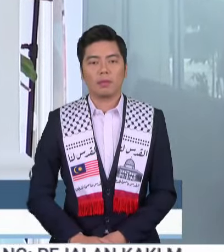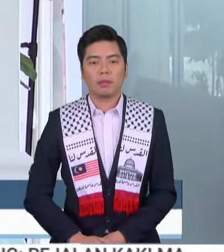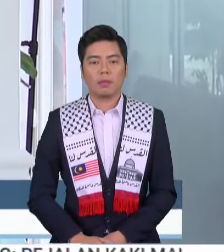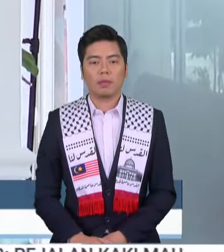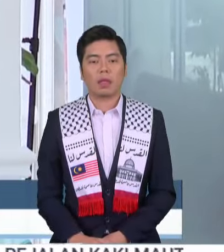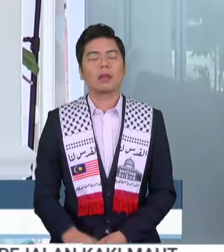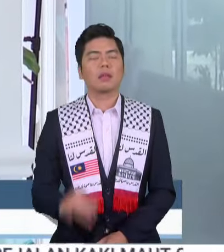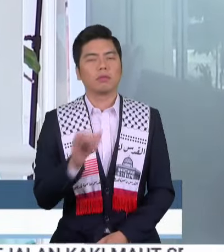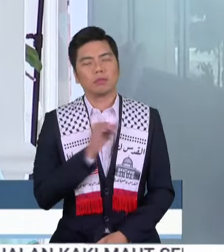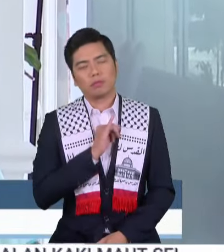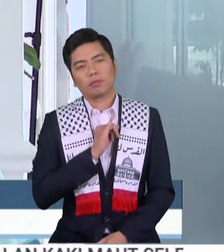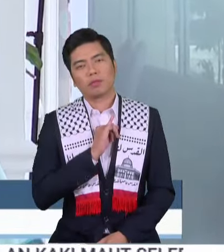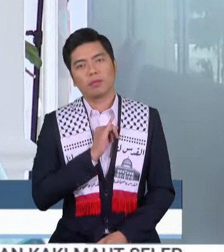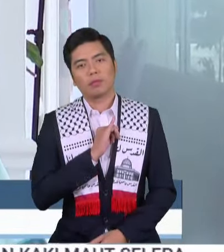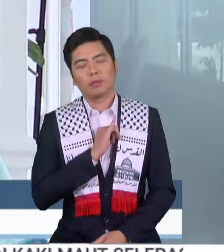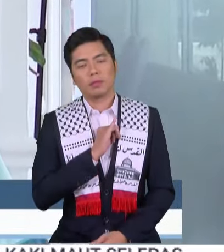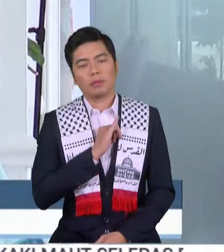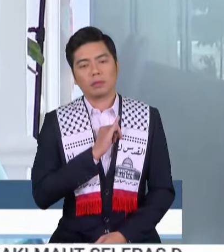amat